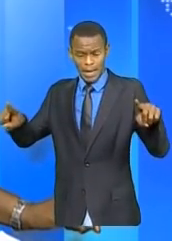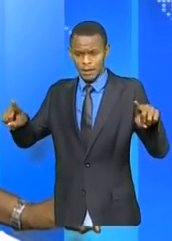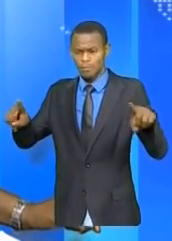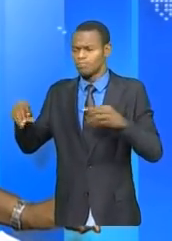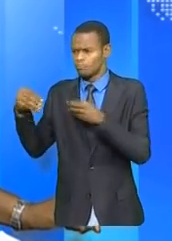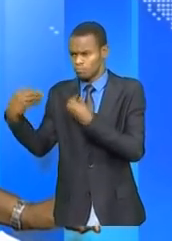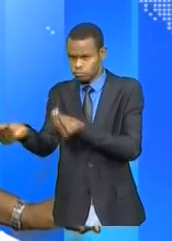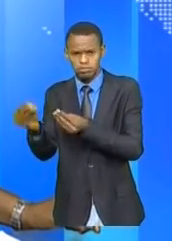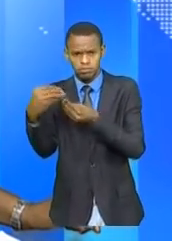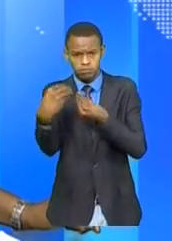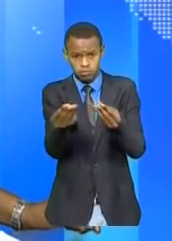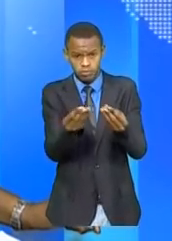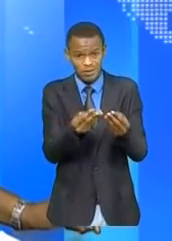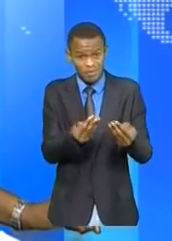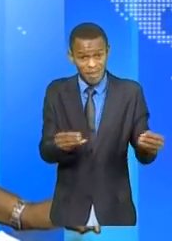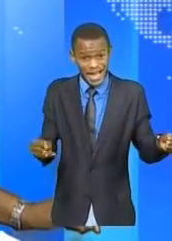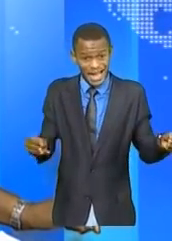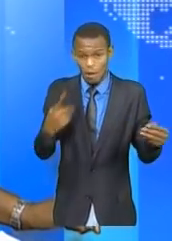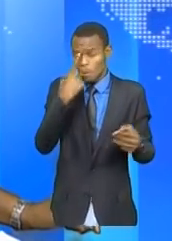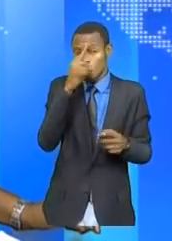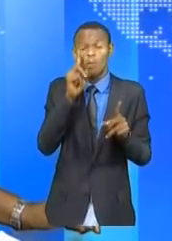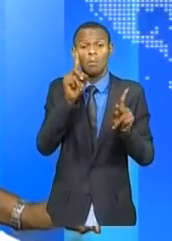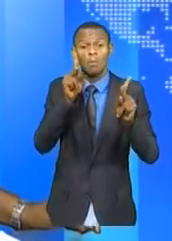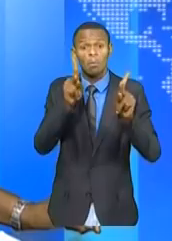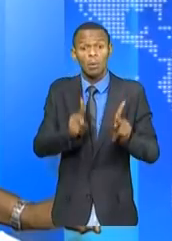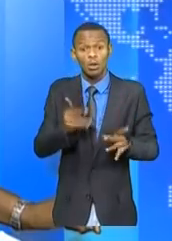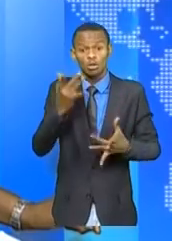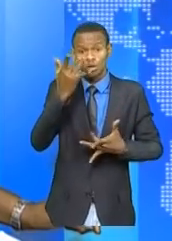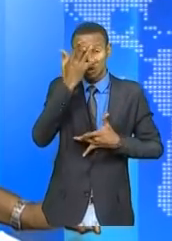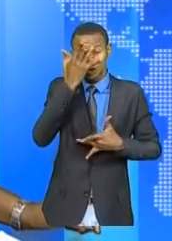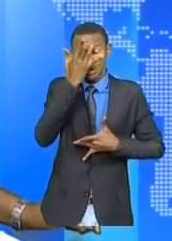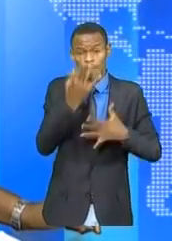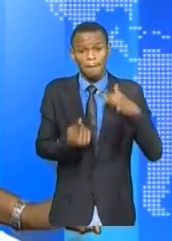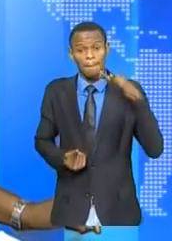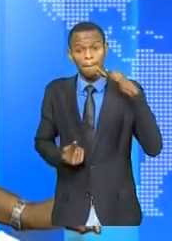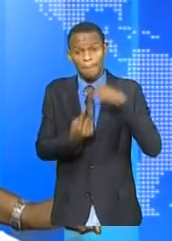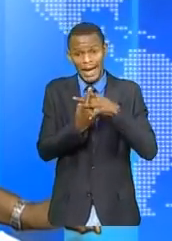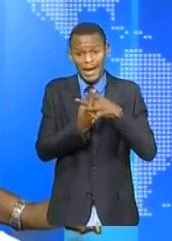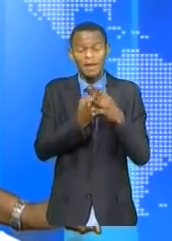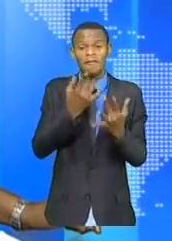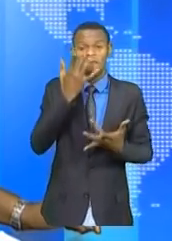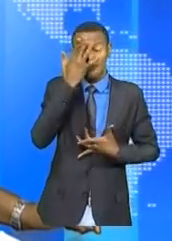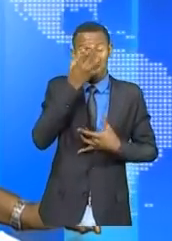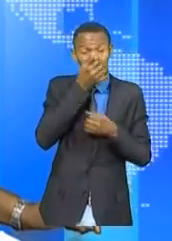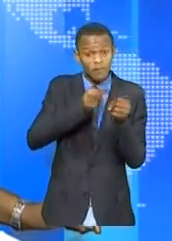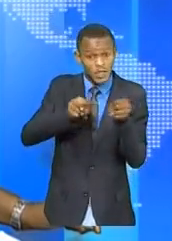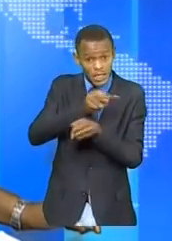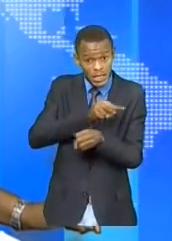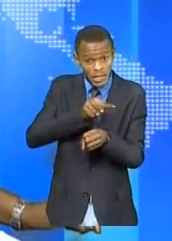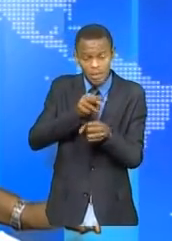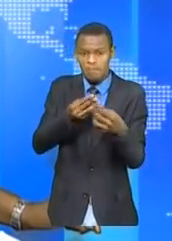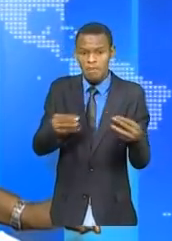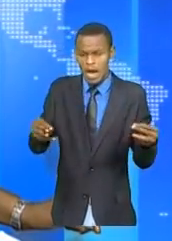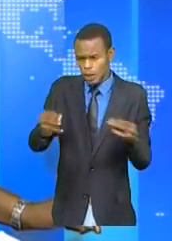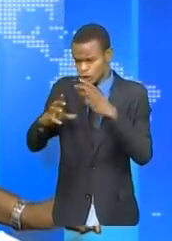personnes atteintes du coronavirus. Elle vient de réceptionner un don de l'Agence internationale sud-coréenne de développement